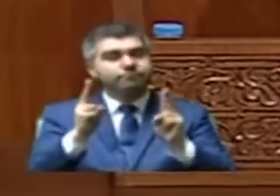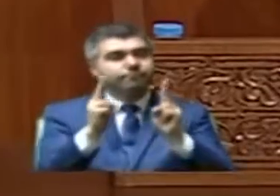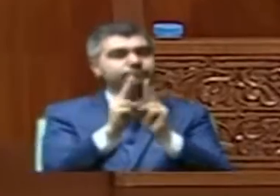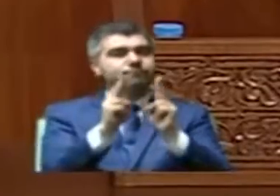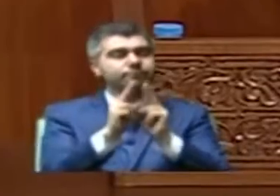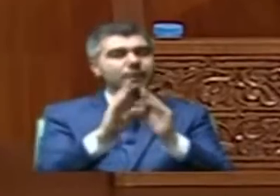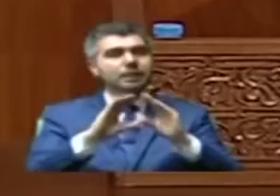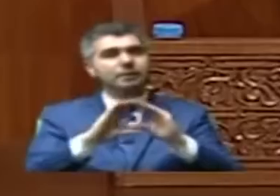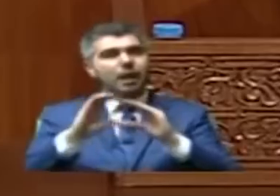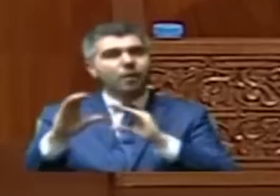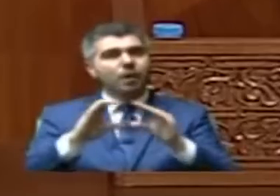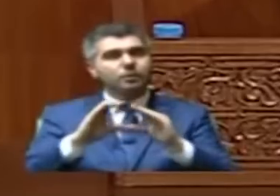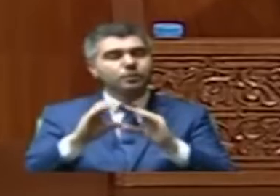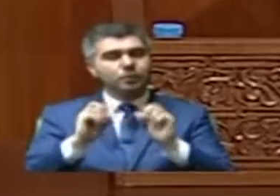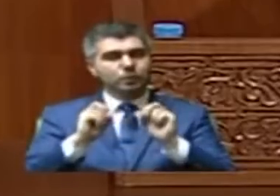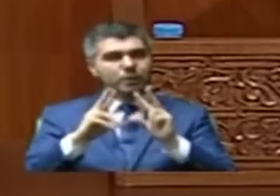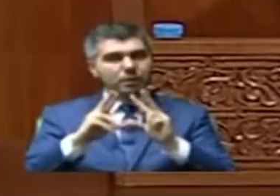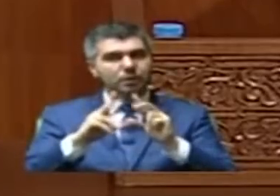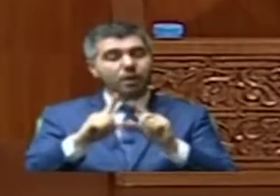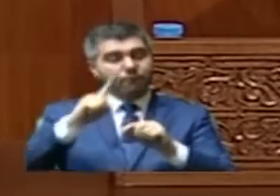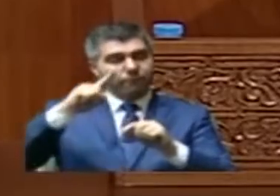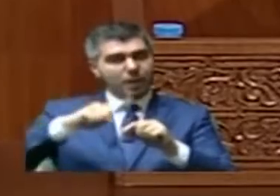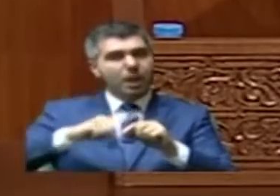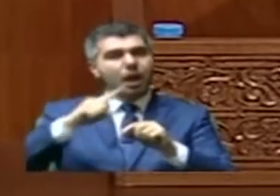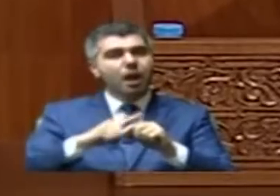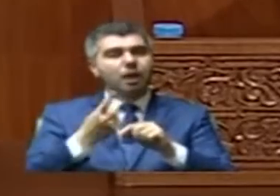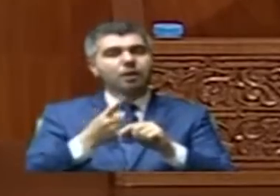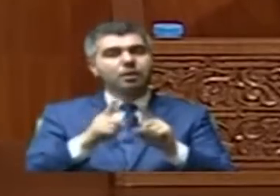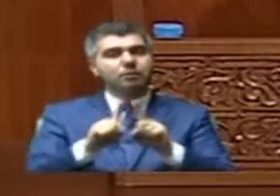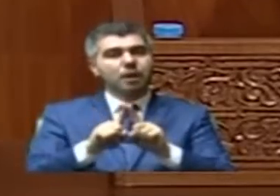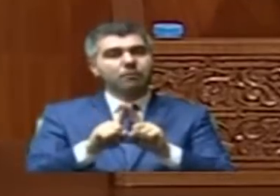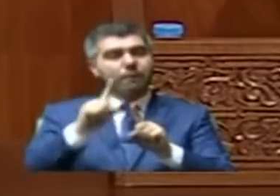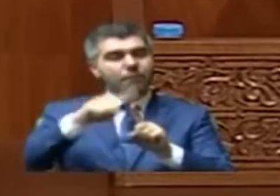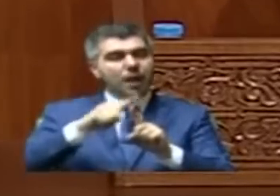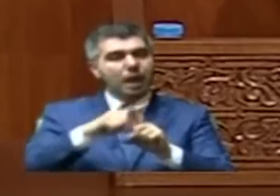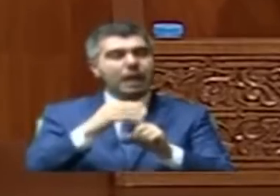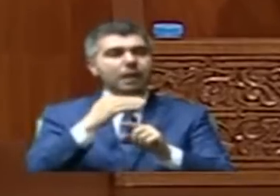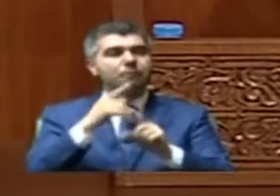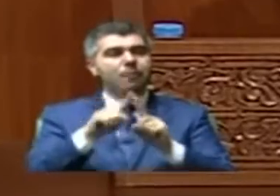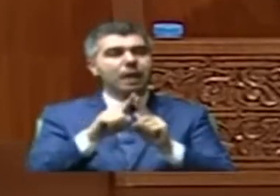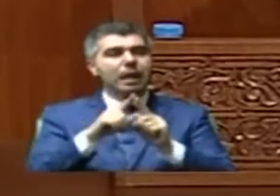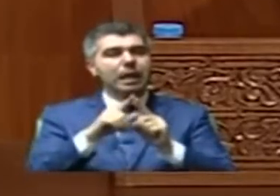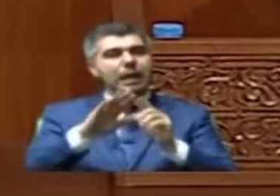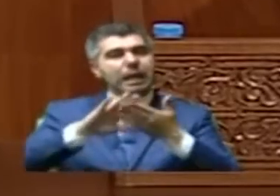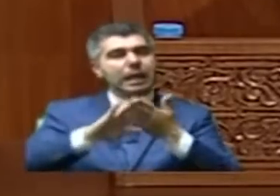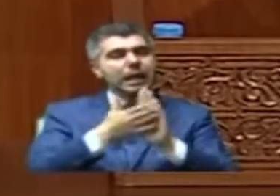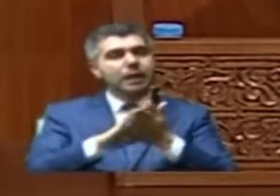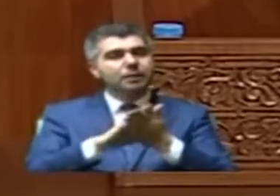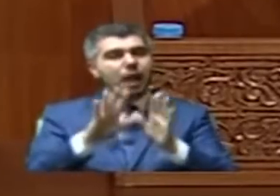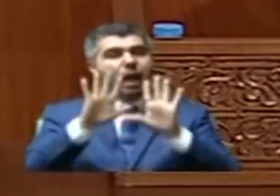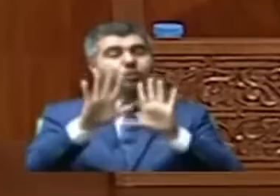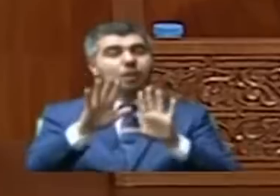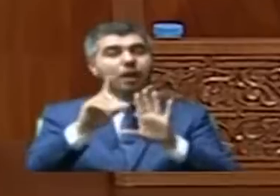إلى آخره، كاين شيء، كان يوم المهاجر اللي كان جلالة الملك هو اللي قرره، والآن سنويا كيدير يوم 10